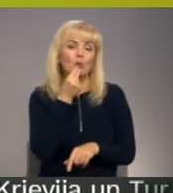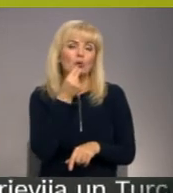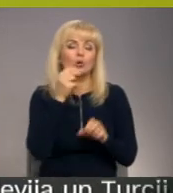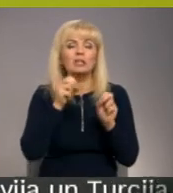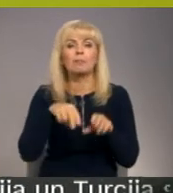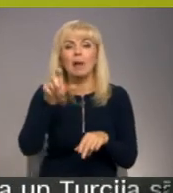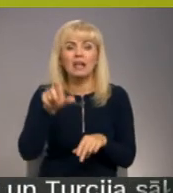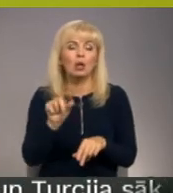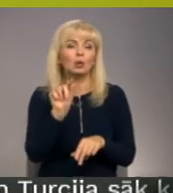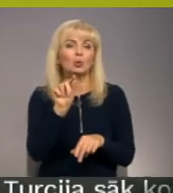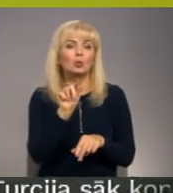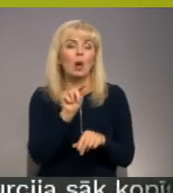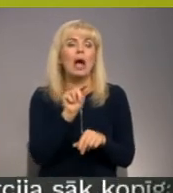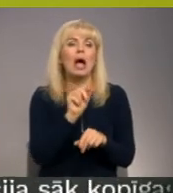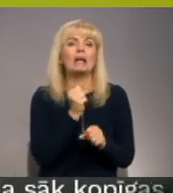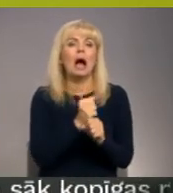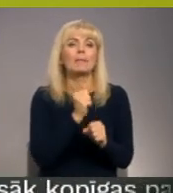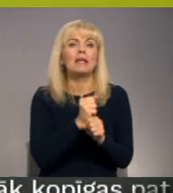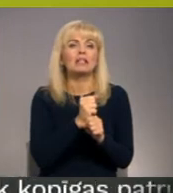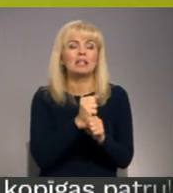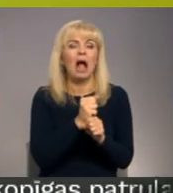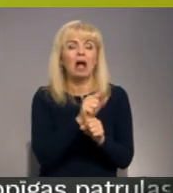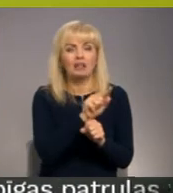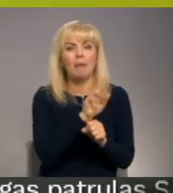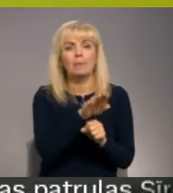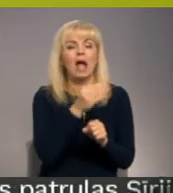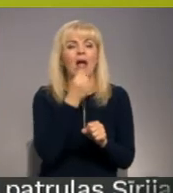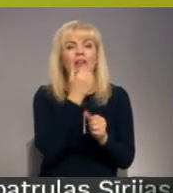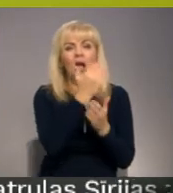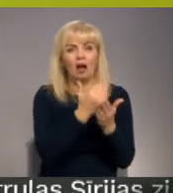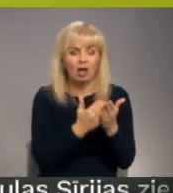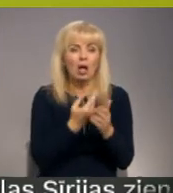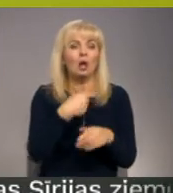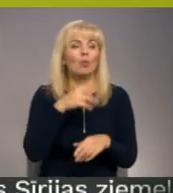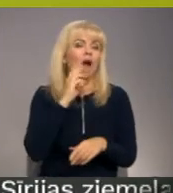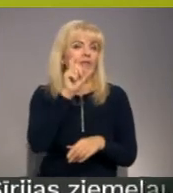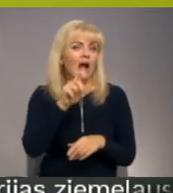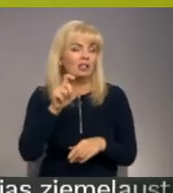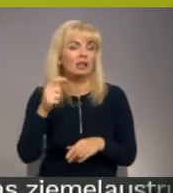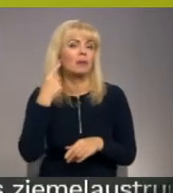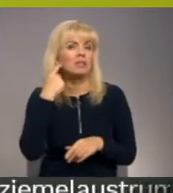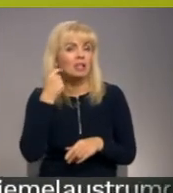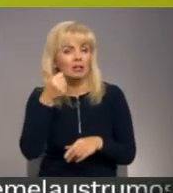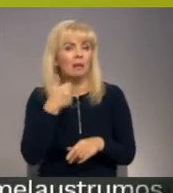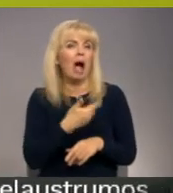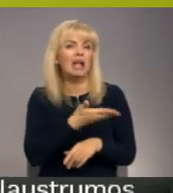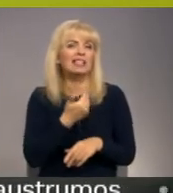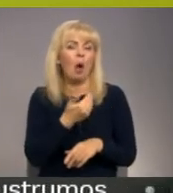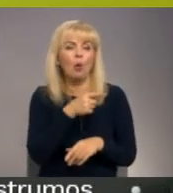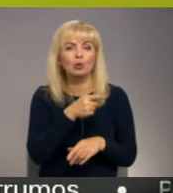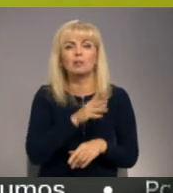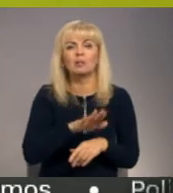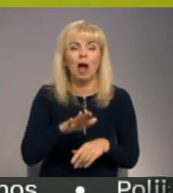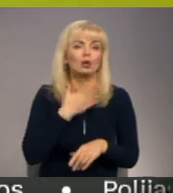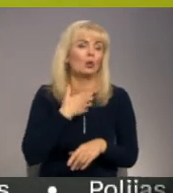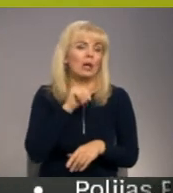mazliet jāpiestrādā pie ēdienkartēm, bet katrā ziņā arī no vecākiem dzirdam atsauksmes no bērndārza personāla, kā